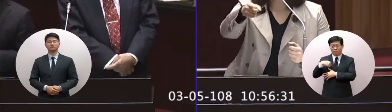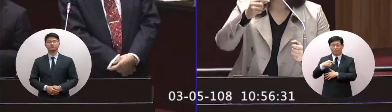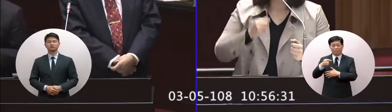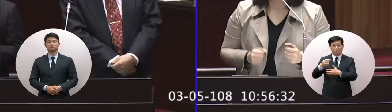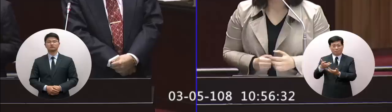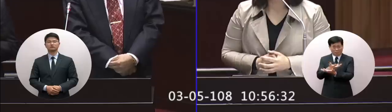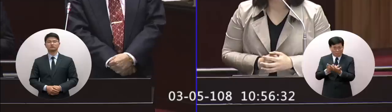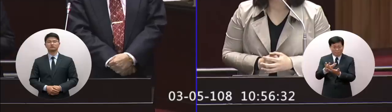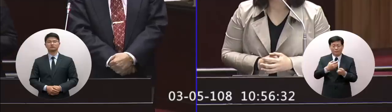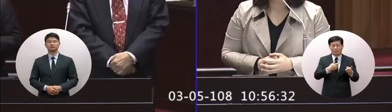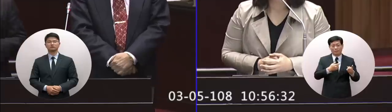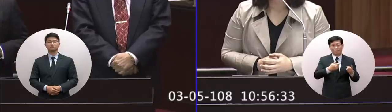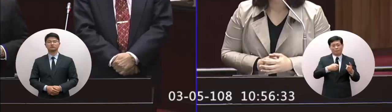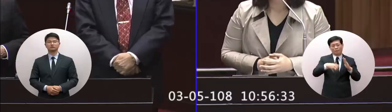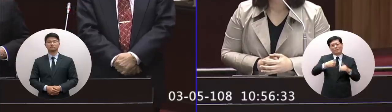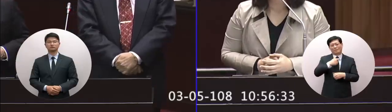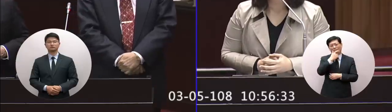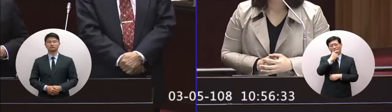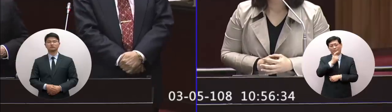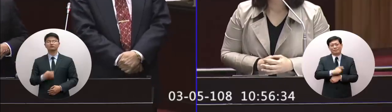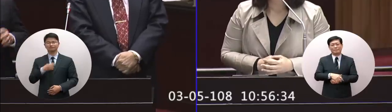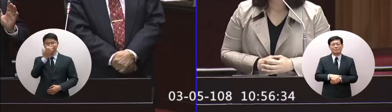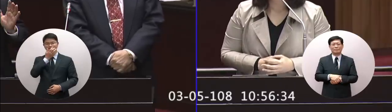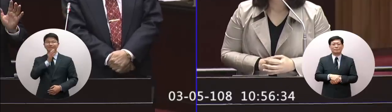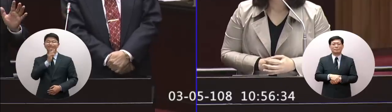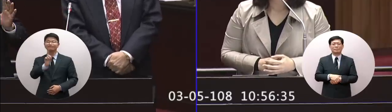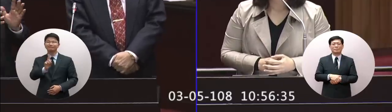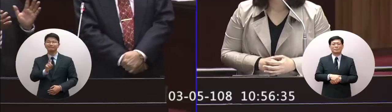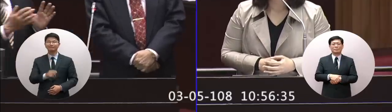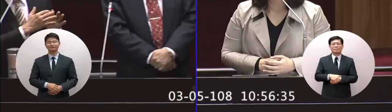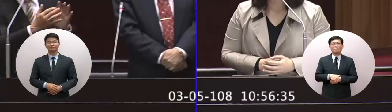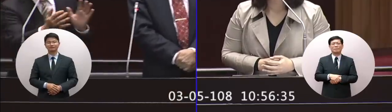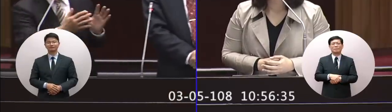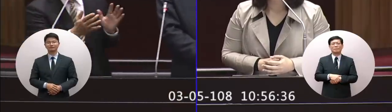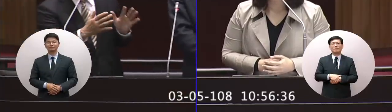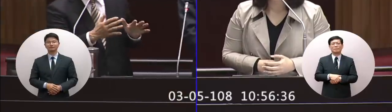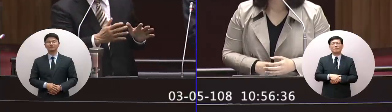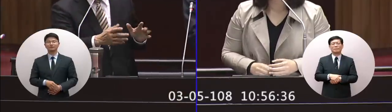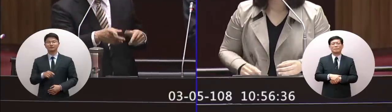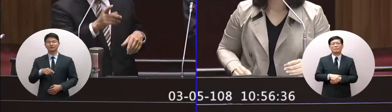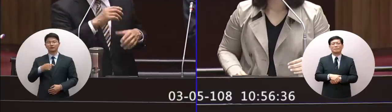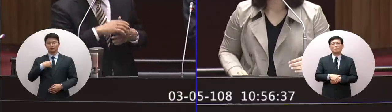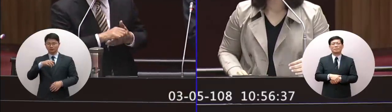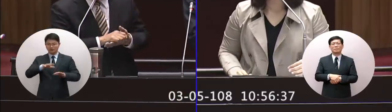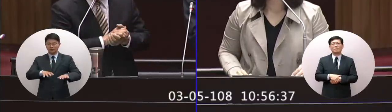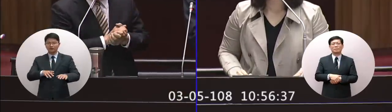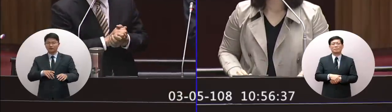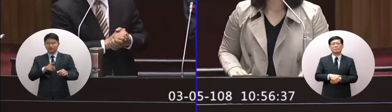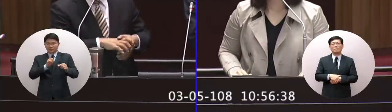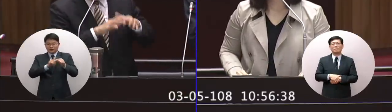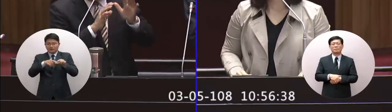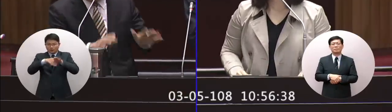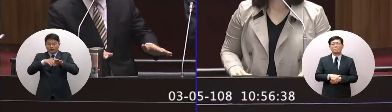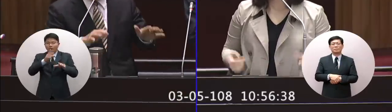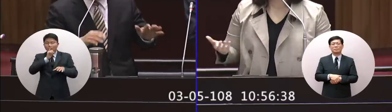流，连你们院长都笑了。 哎，我笑的是因为用同样的语言讲不通，还要用英语讲 不通。对呀、啊，